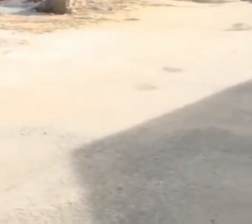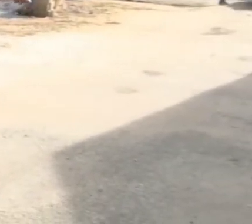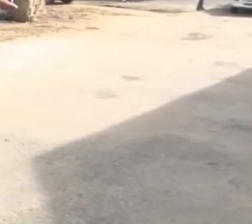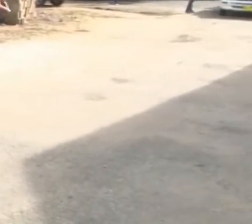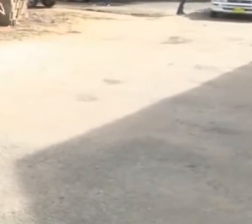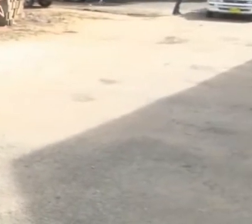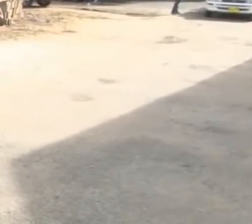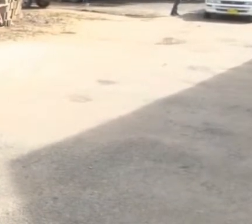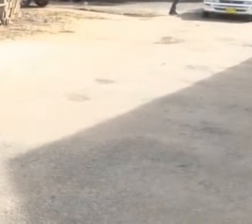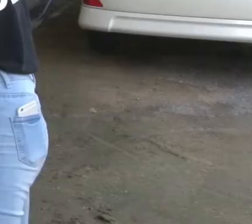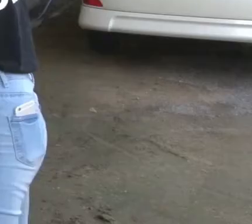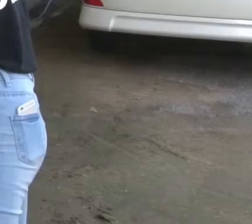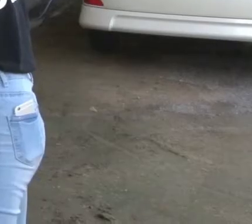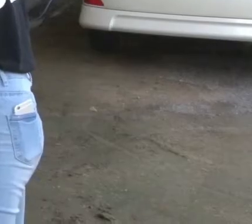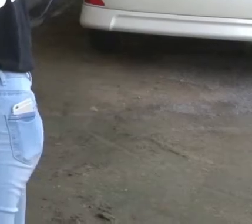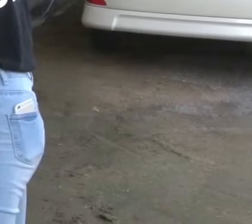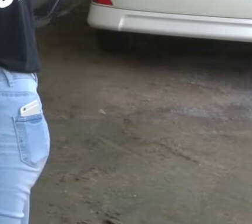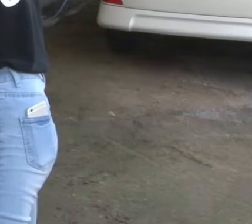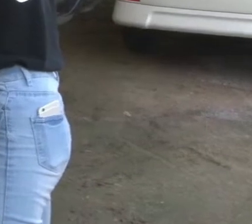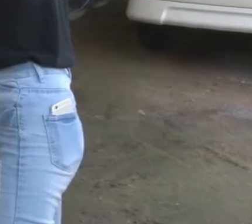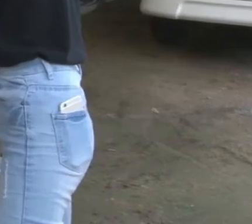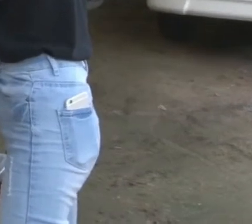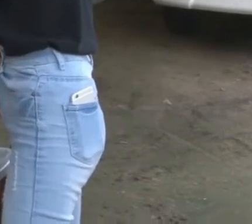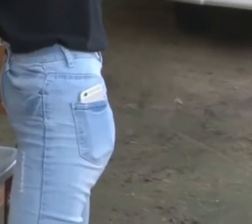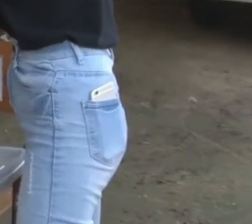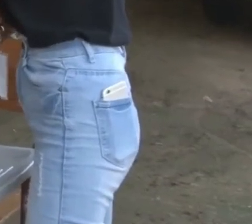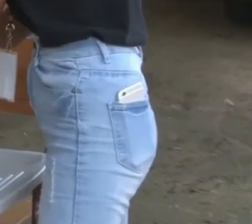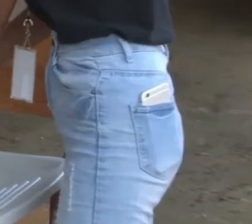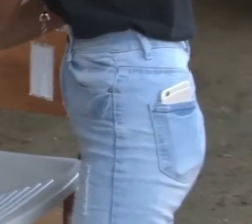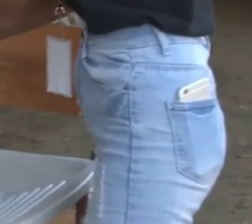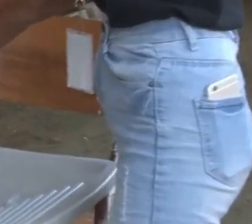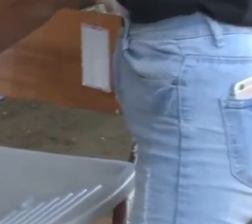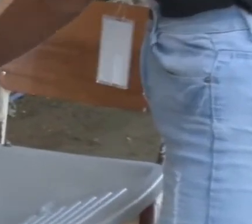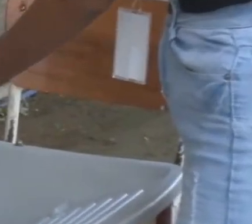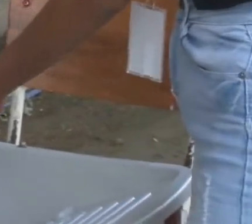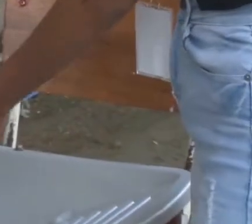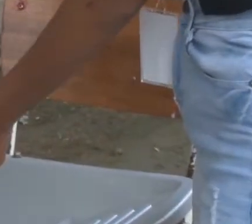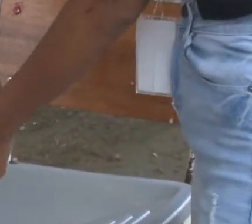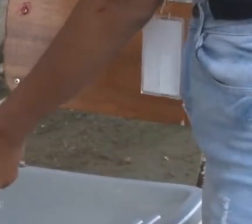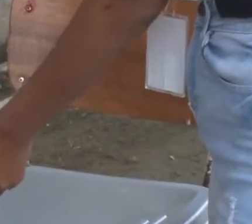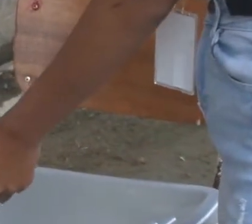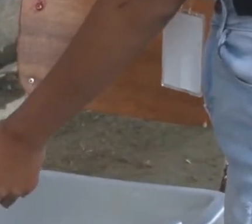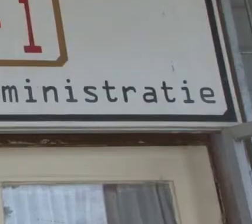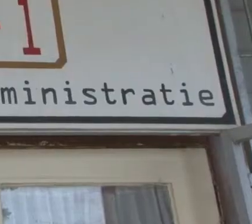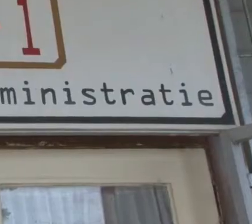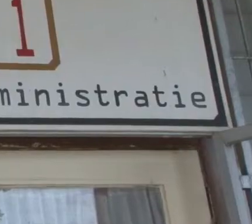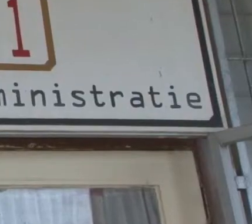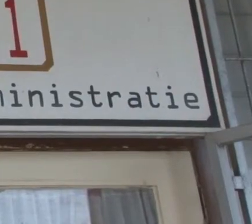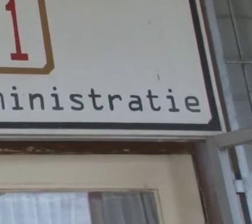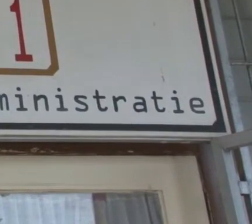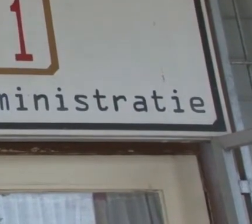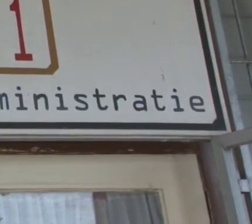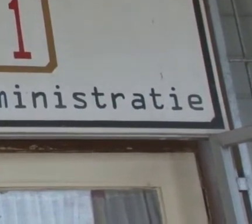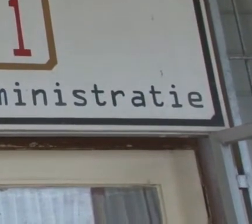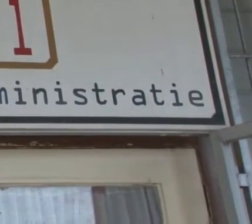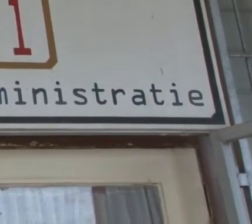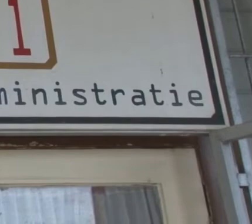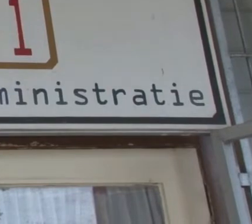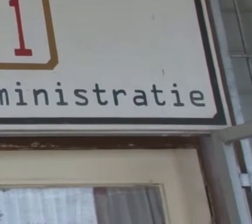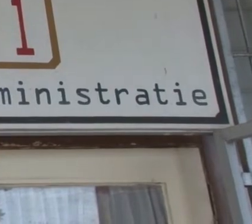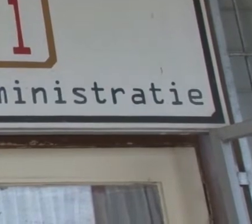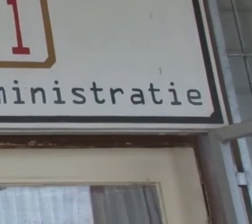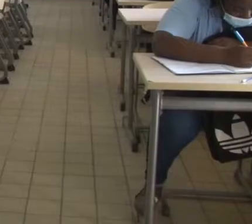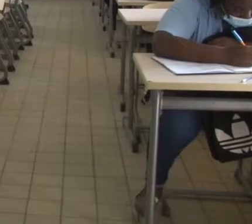moeten ontsmet worden. Dus zorg dat u een kwartier van tevoren al op school bent, zodat dat wel goed